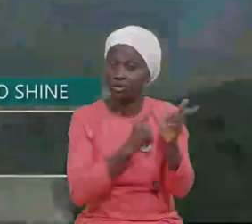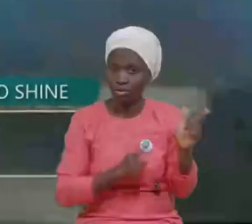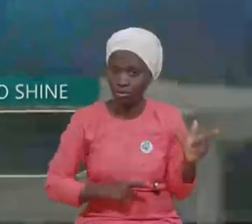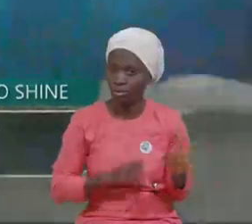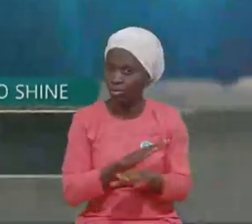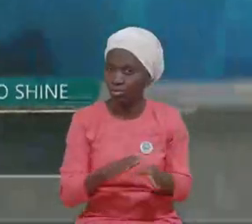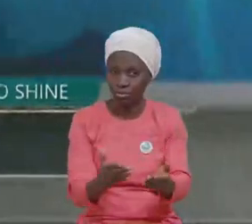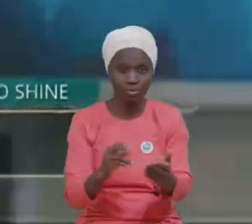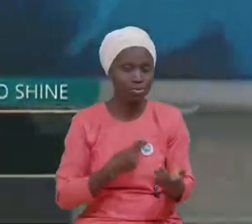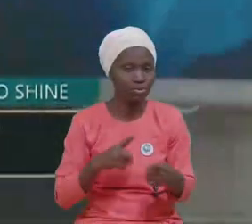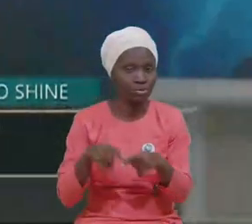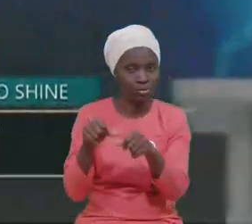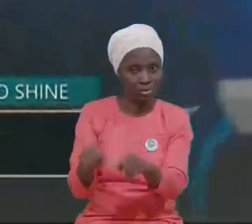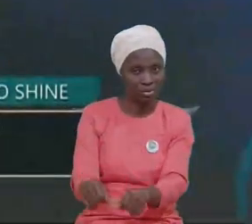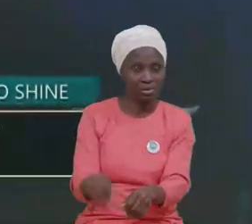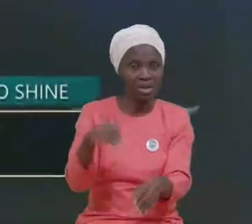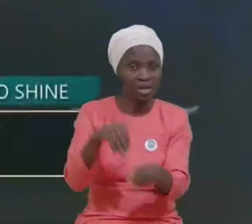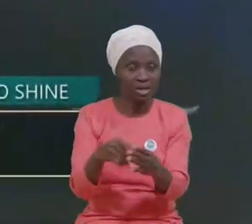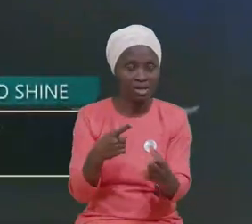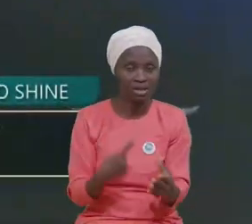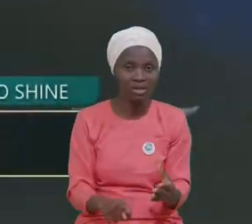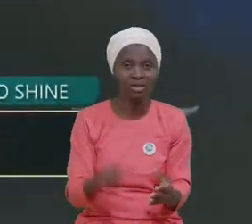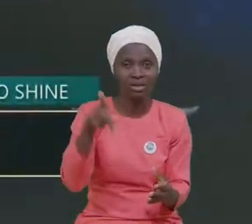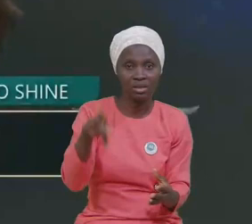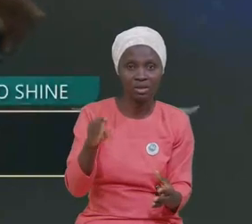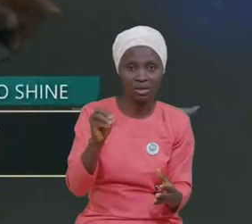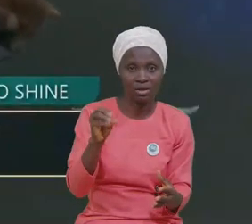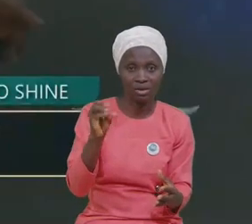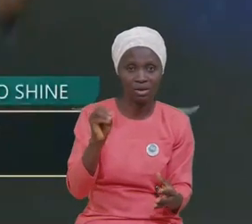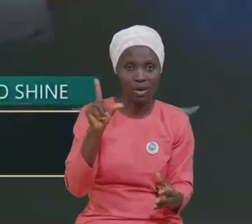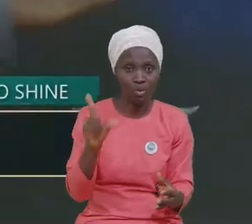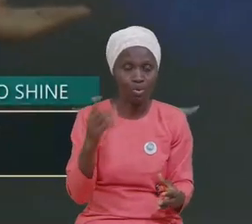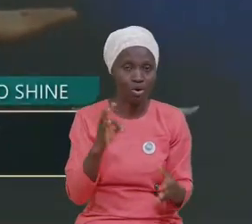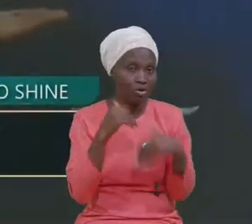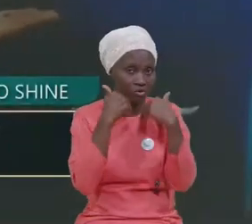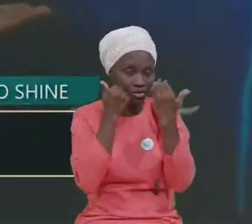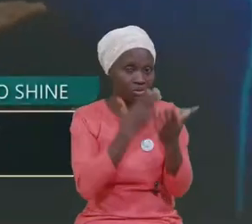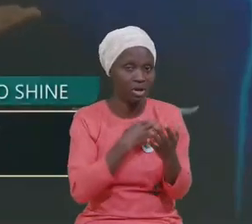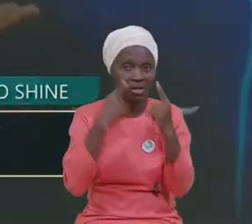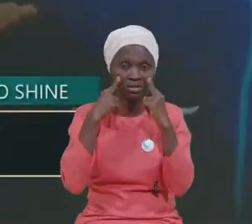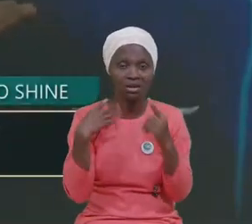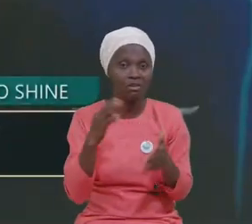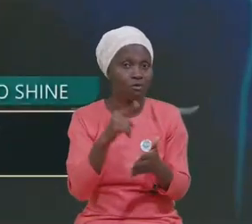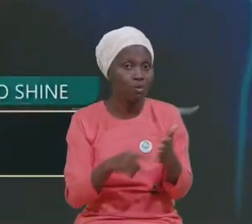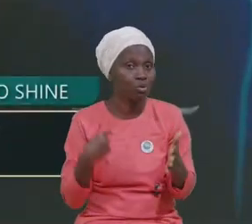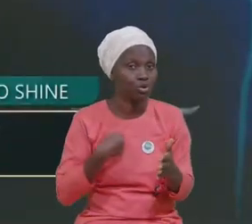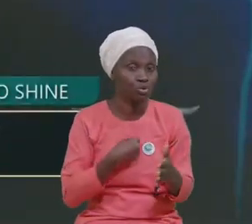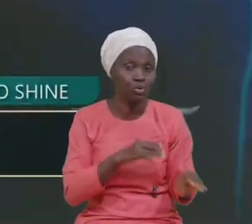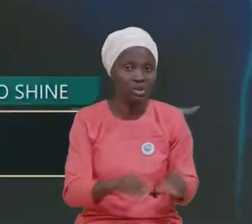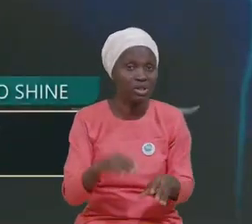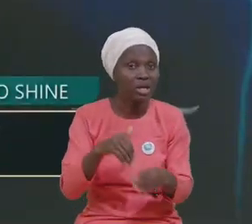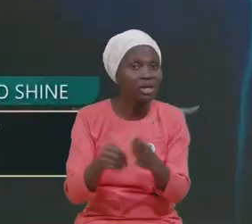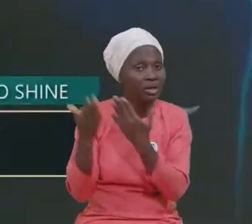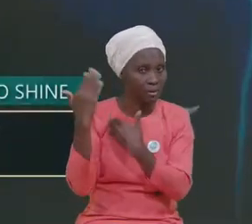veut pas que nous demeurons dans la piscine de la honte et des larmes de ce que nous avons fait par